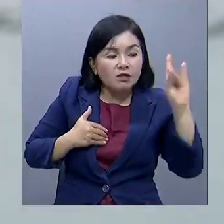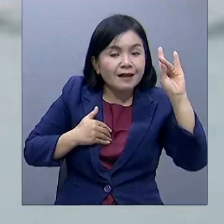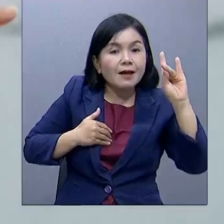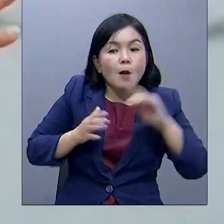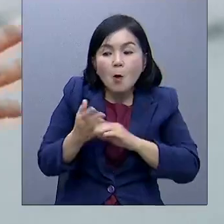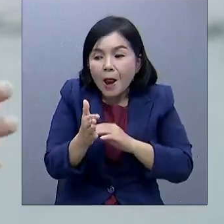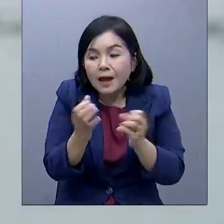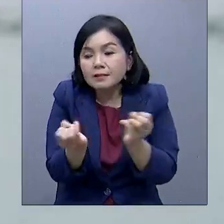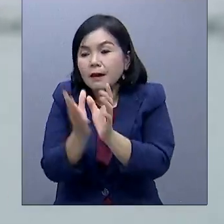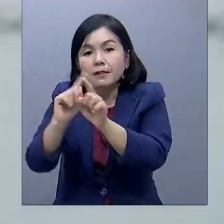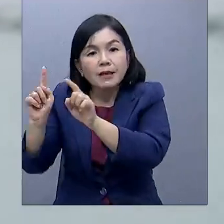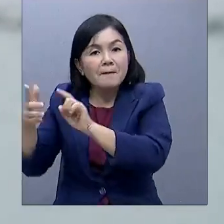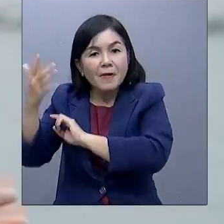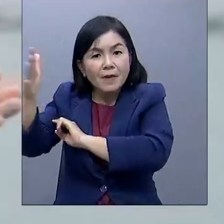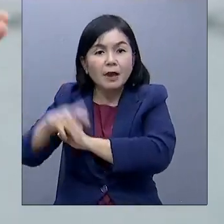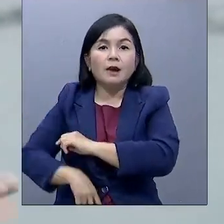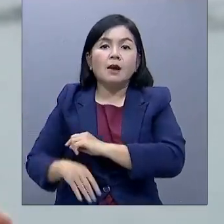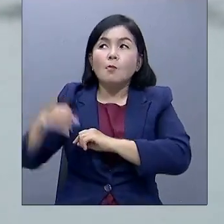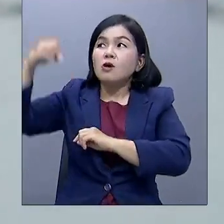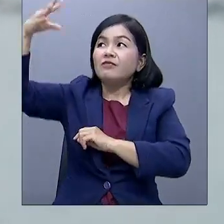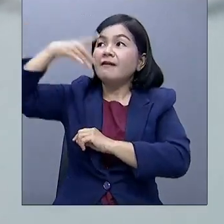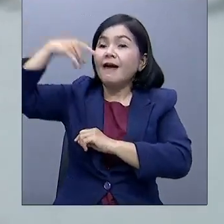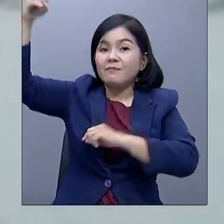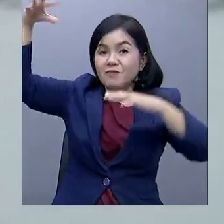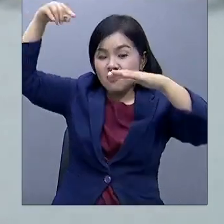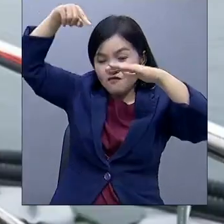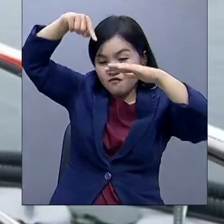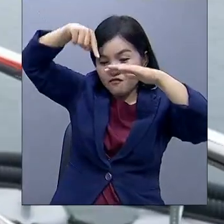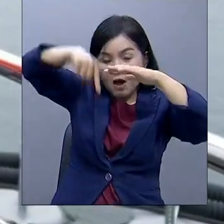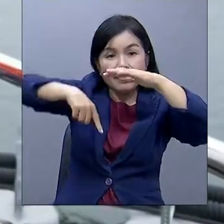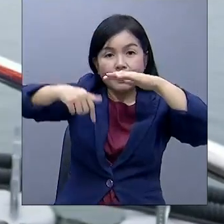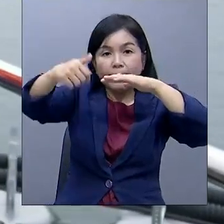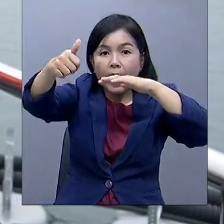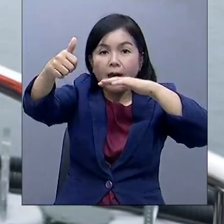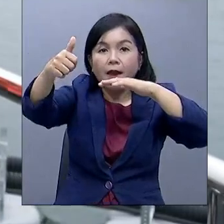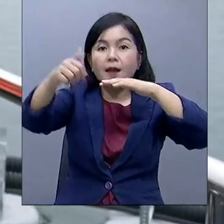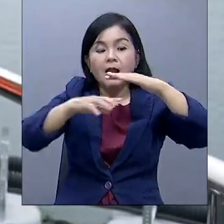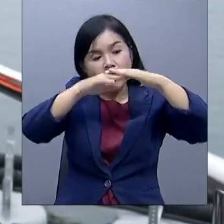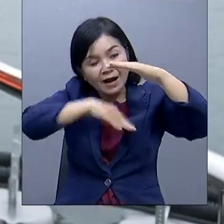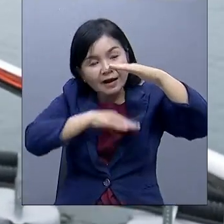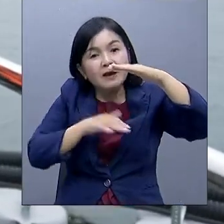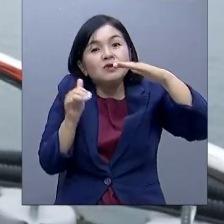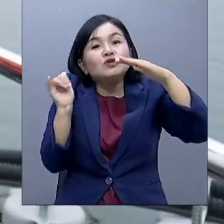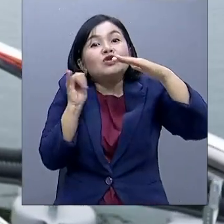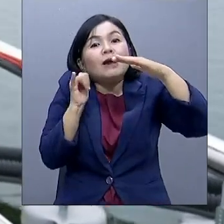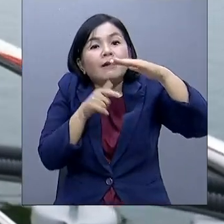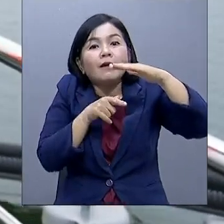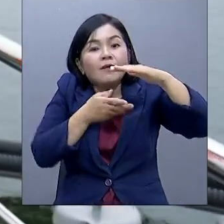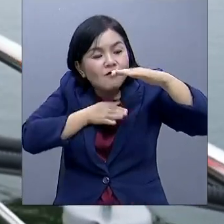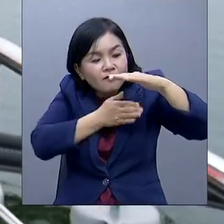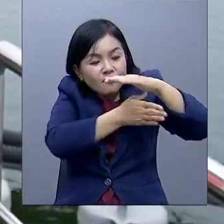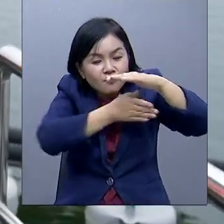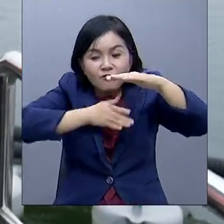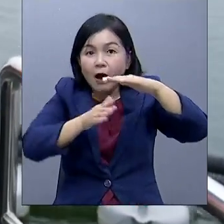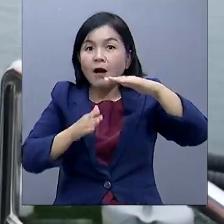ขาก็สามารถที่จะลอดผ่านไปถึงเสร็จแล้วใต้แผงเนี่ยทำใหมีความเย็นอีกนะครับ เพราะฉะนั้นส่งผ